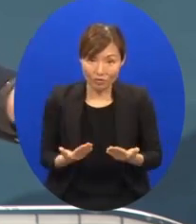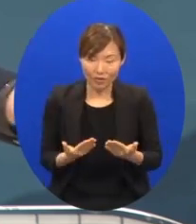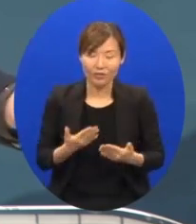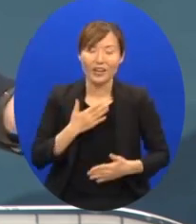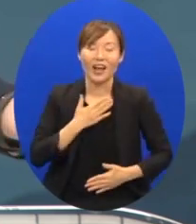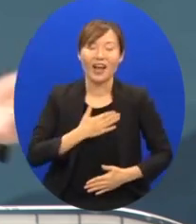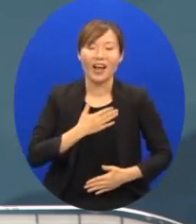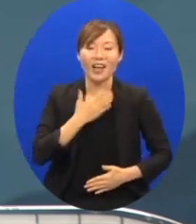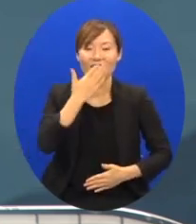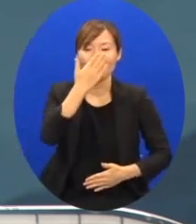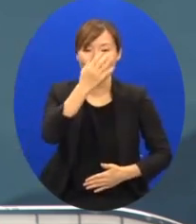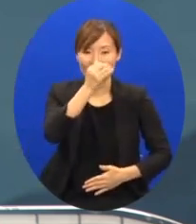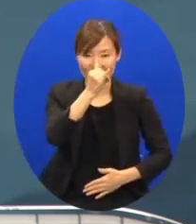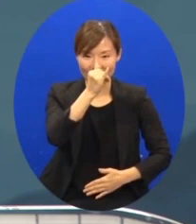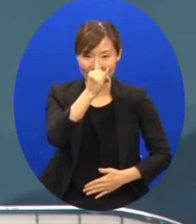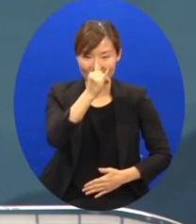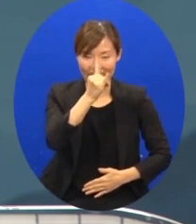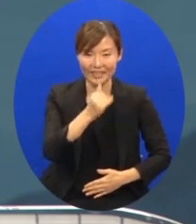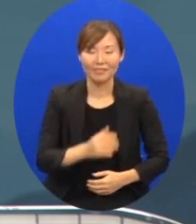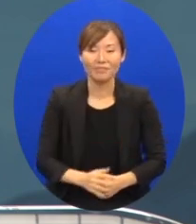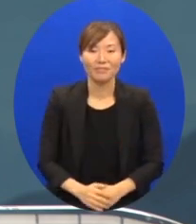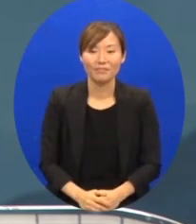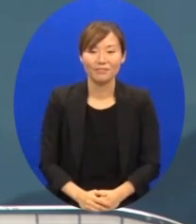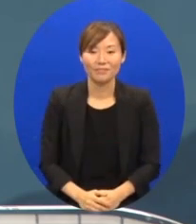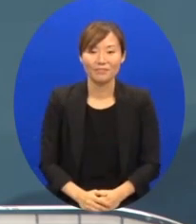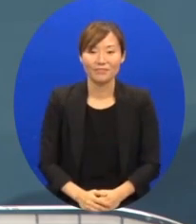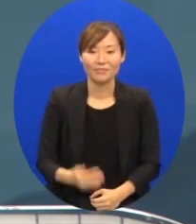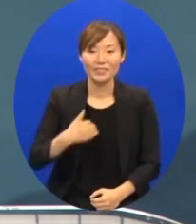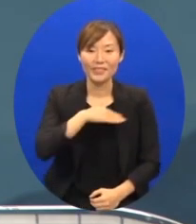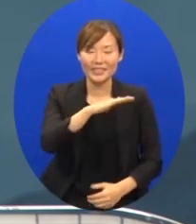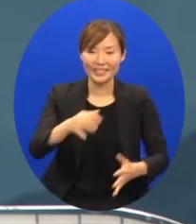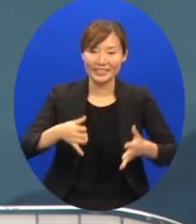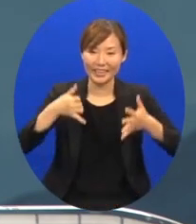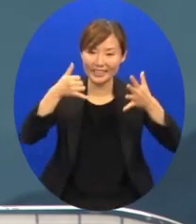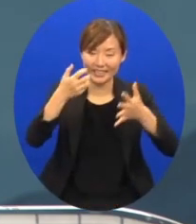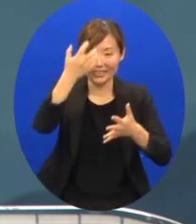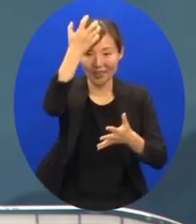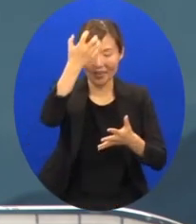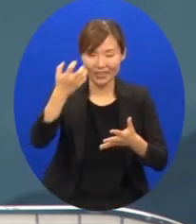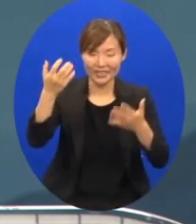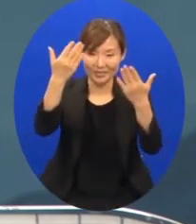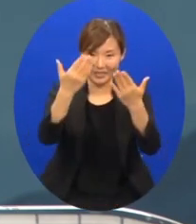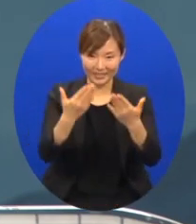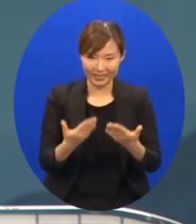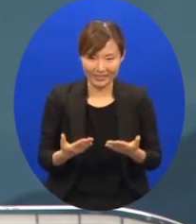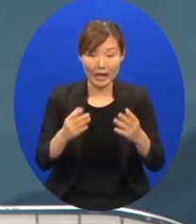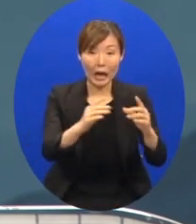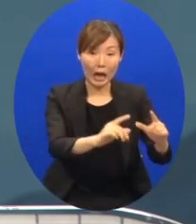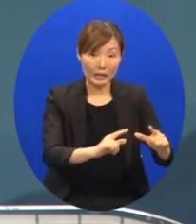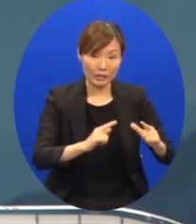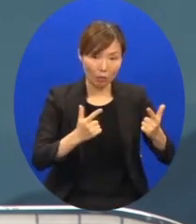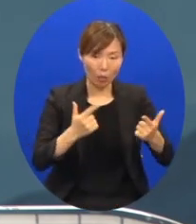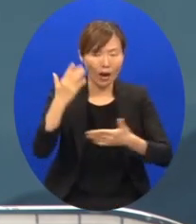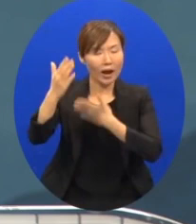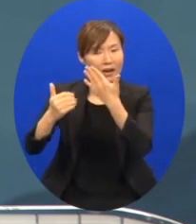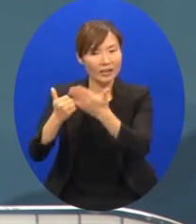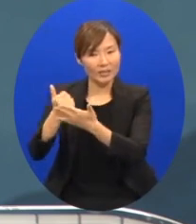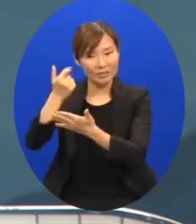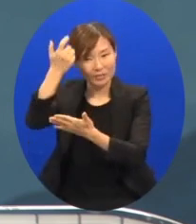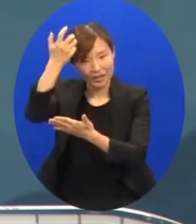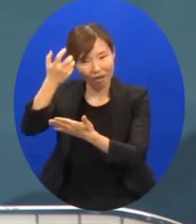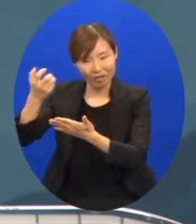있습니다 12절 말씀에 우리는 세상의 영을 받은 것이 아니라 하나님에게서 오신 영을